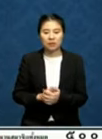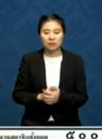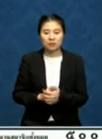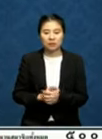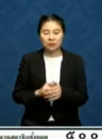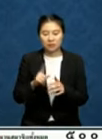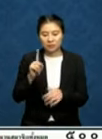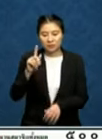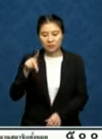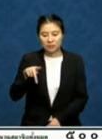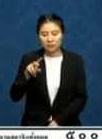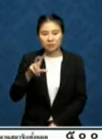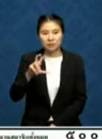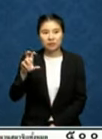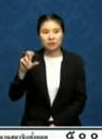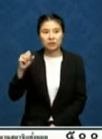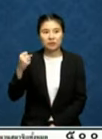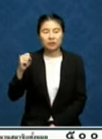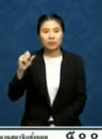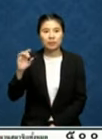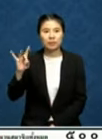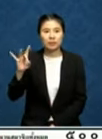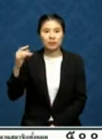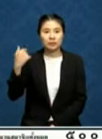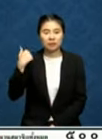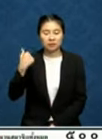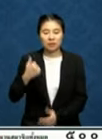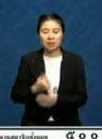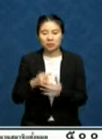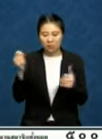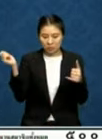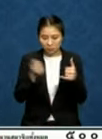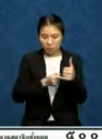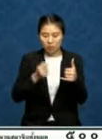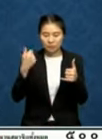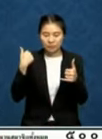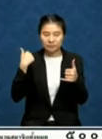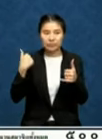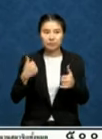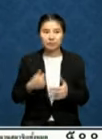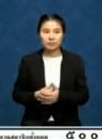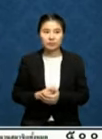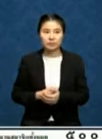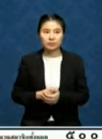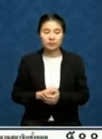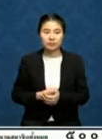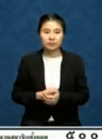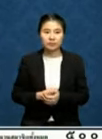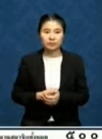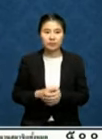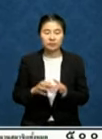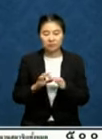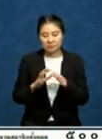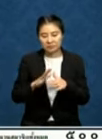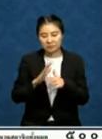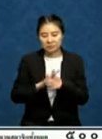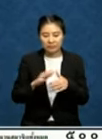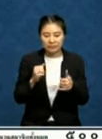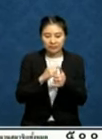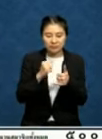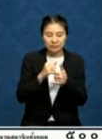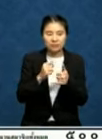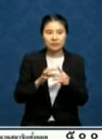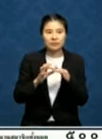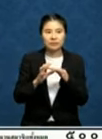1,218 คนค่ะผลที่ตามมาค่ะของคนที่ทำโทษเด็กเหล่านั้นโดยเฉพาะนะคะการทารุณกรรมทางร่างกายจะส่งผ